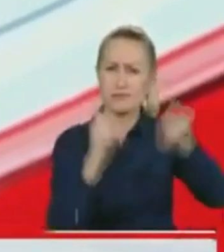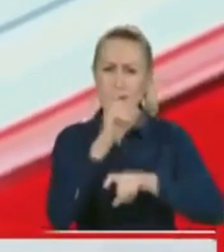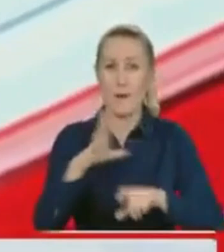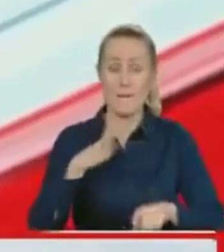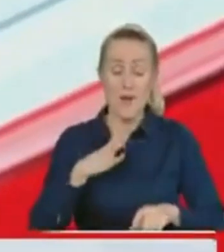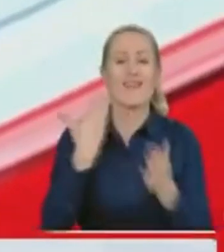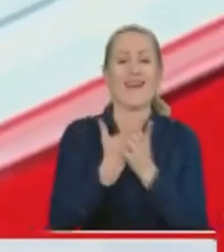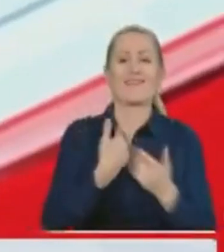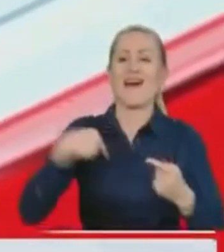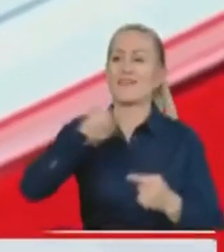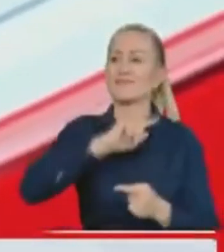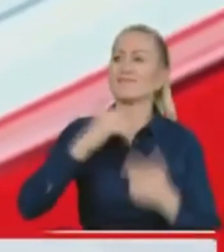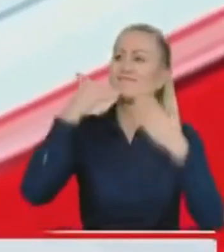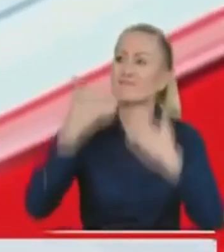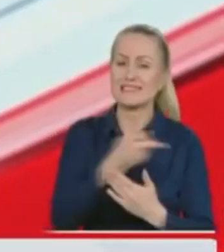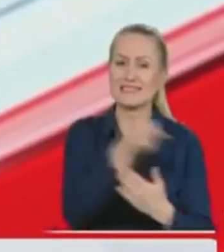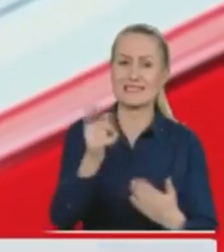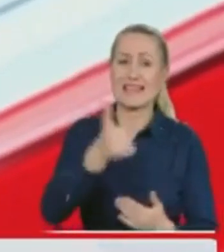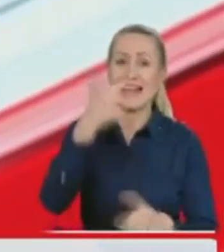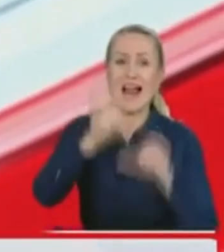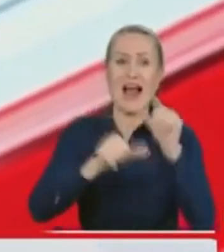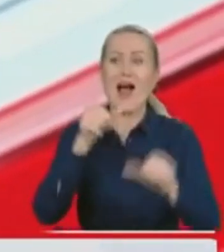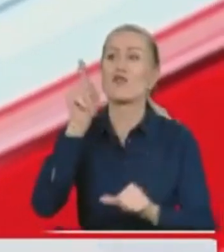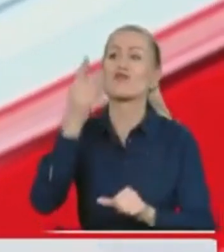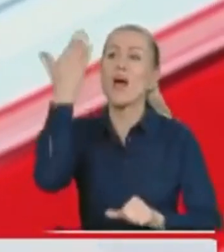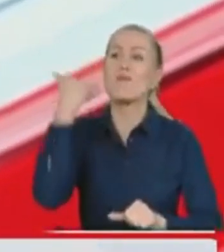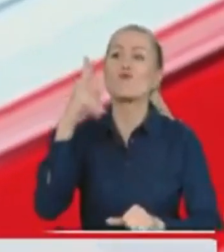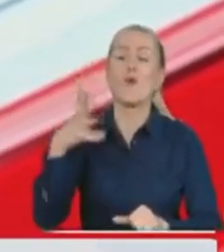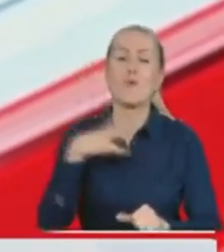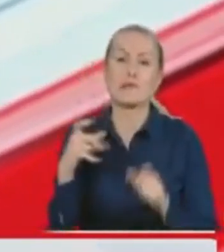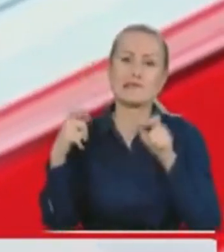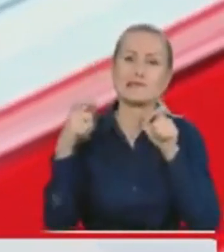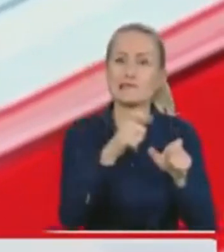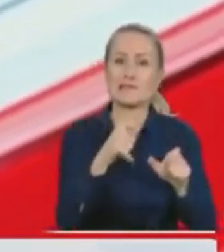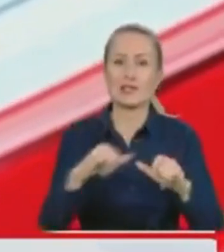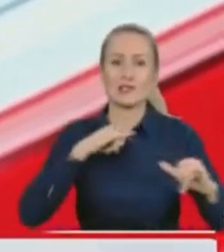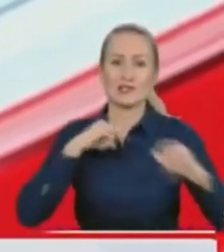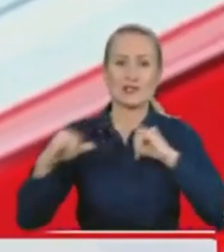тим, хто кілька років тому домігся від права і справедливості зміни позиції.